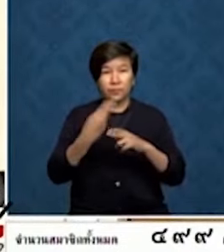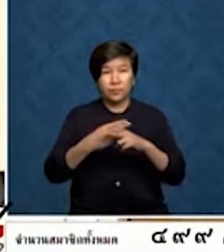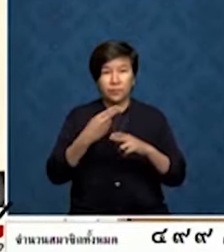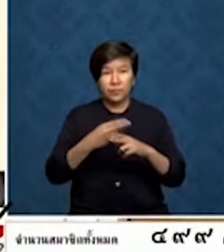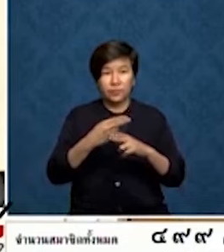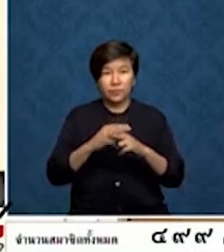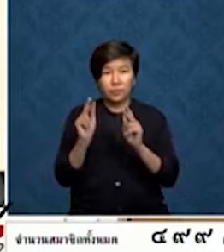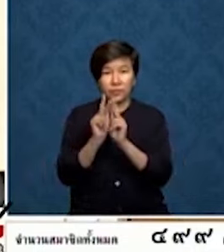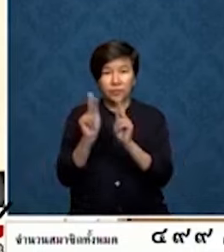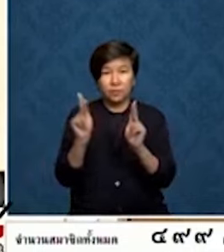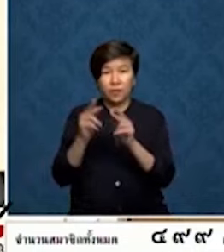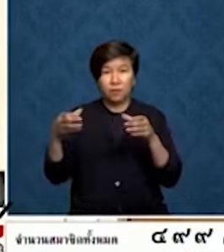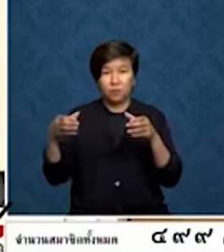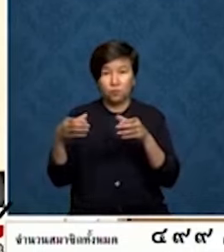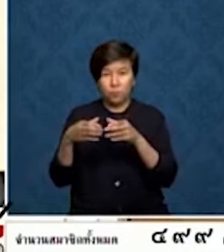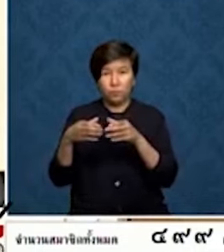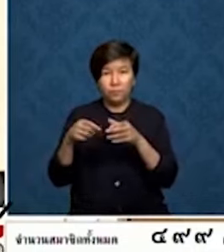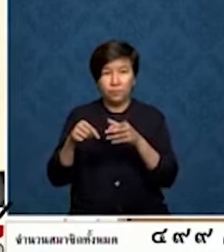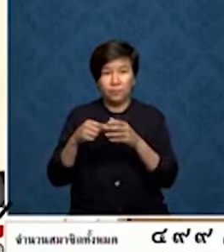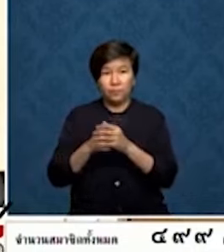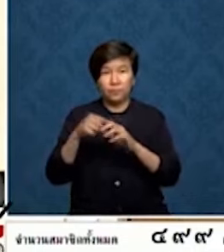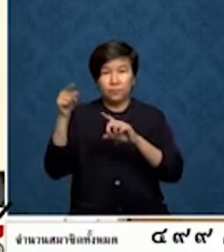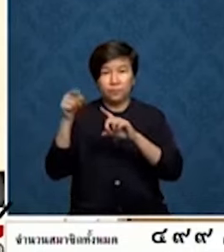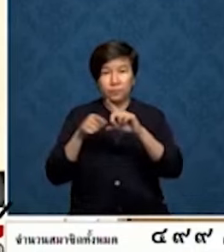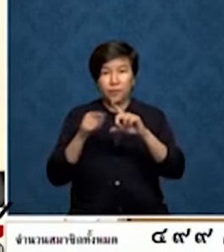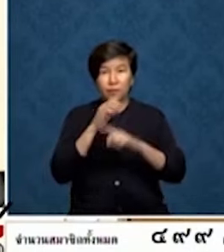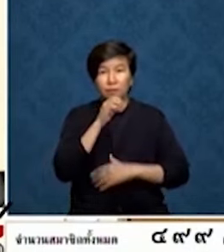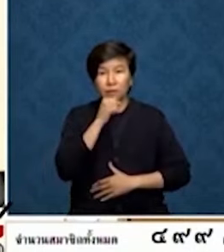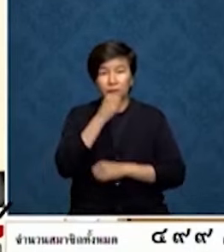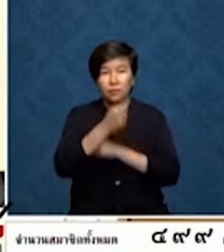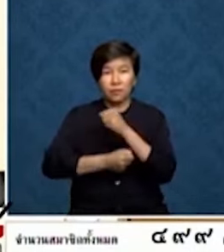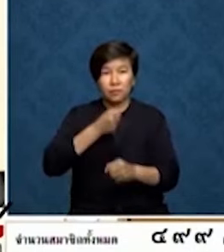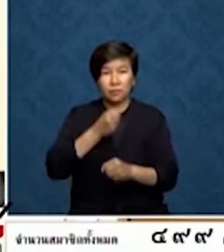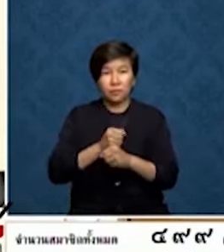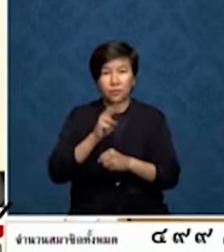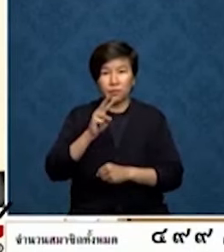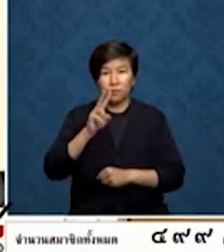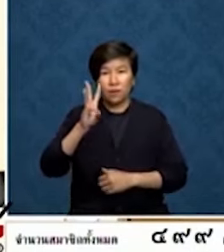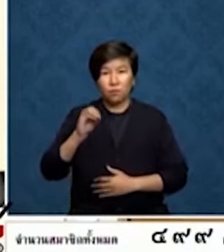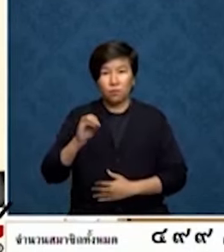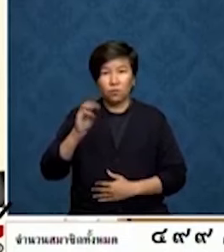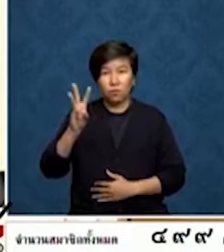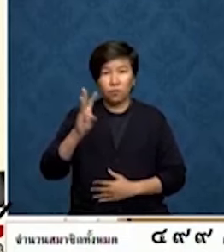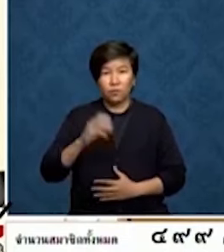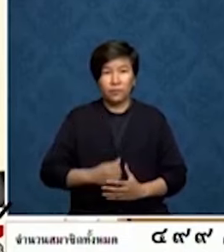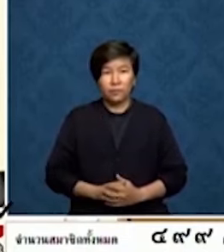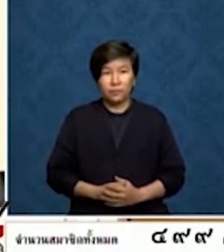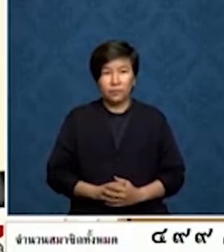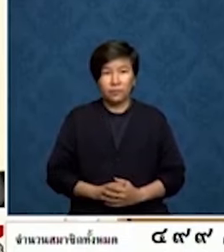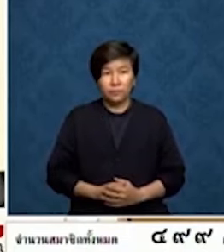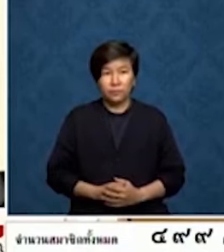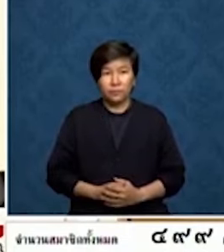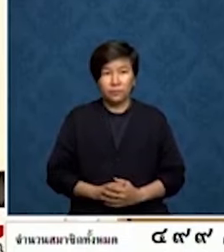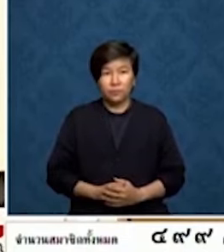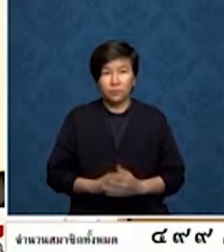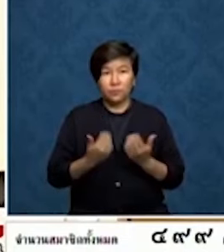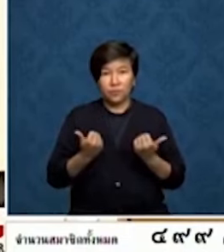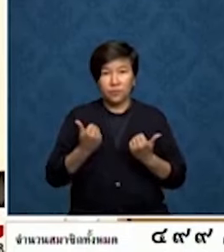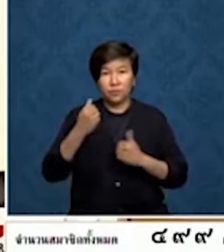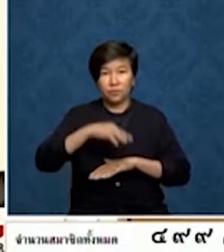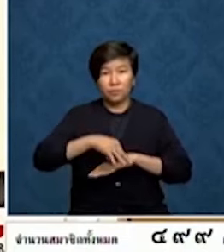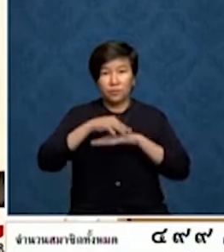นะหล ัง จากได้รับการโปรดเกล้าแล้วต้องอยู่มี2กรณีเท่านั้นที่จะออกได ้ครับ ดังนั้นคราวที่แล้วเนี่ยมันมีปัญหาเรื่องตัวประ